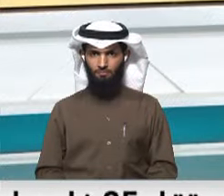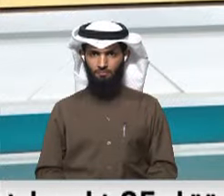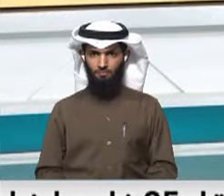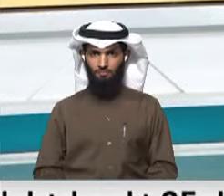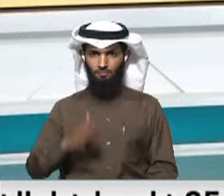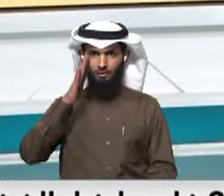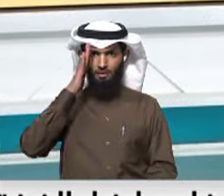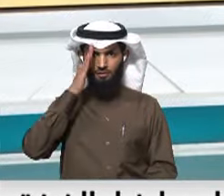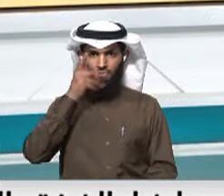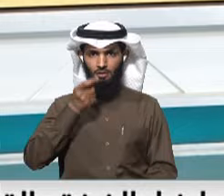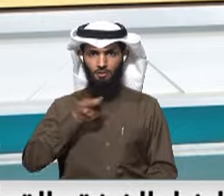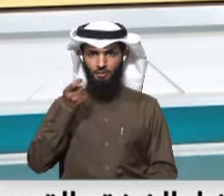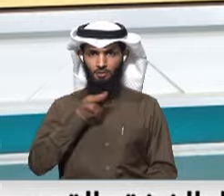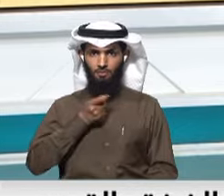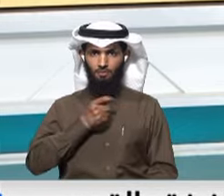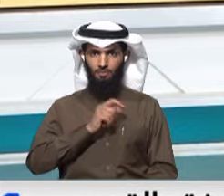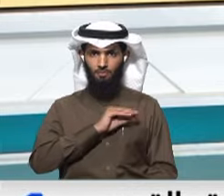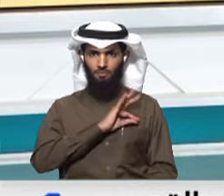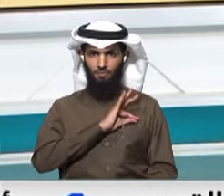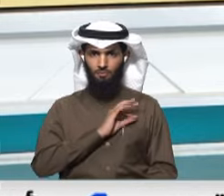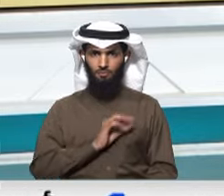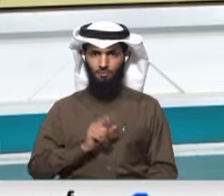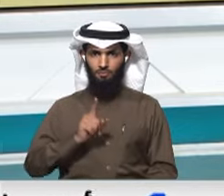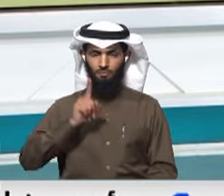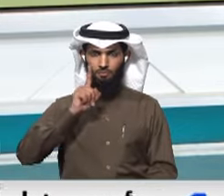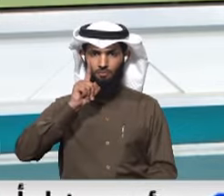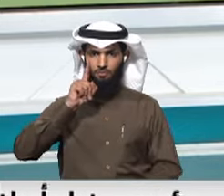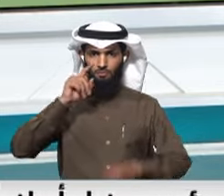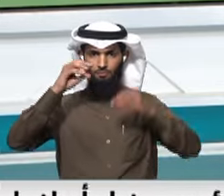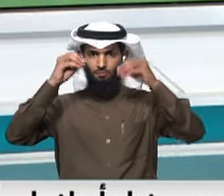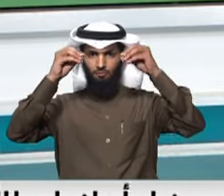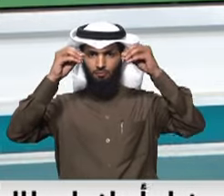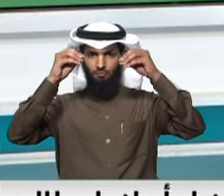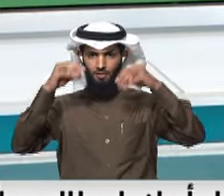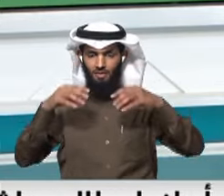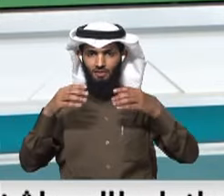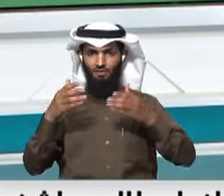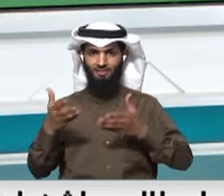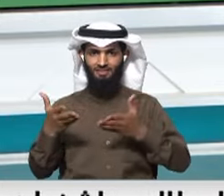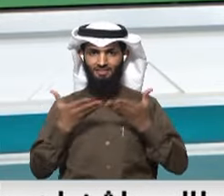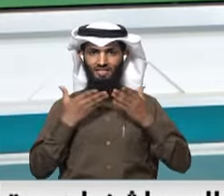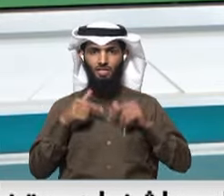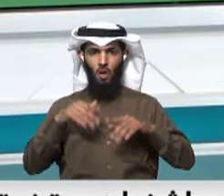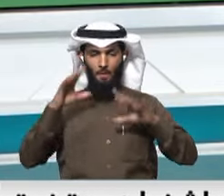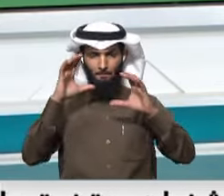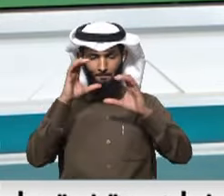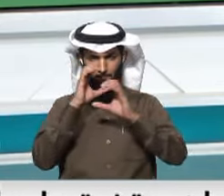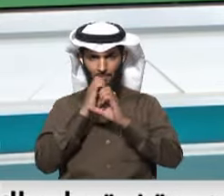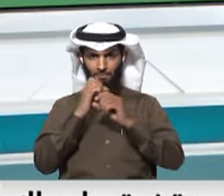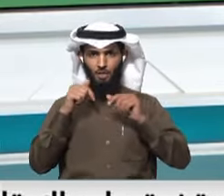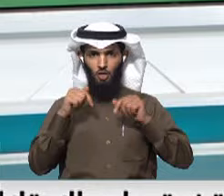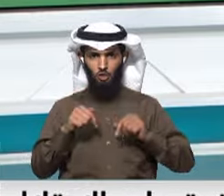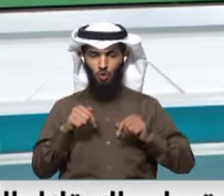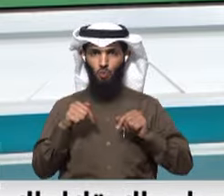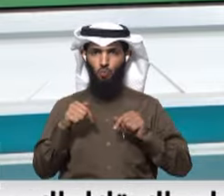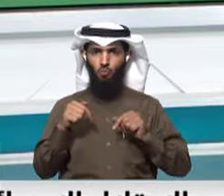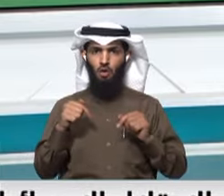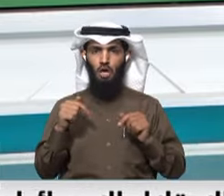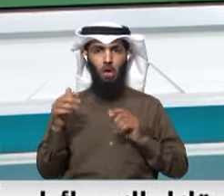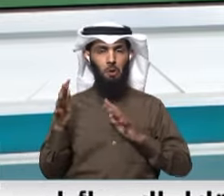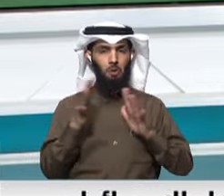السلام عليكم ورحمة الله وبركاته أعزائي المشاهدين، مساكم الله بالخير في نشرتنا الجوية لهذا المساء. أجواءنا اليوم أجواء